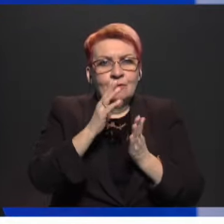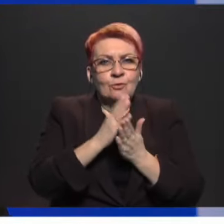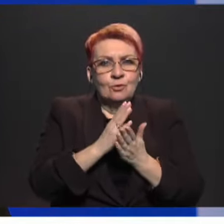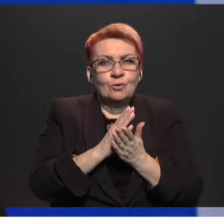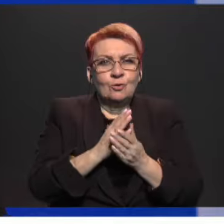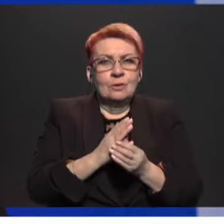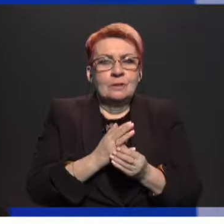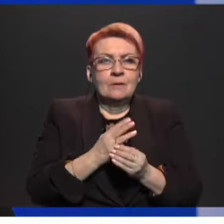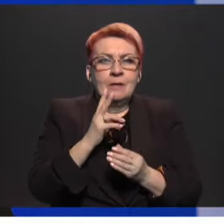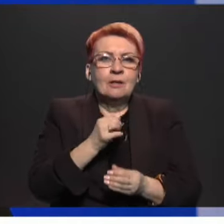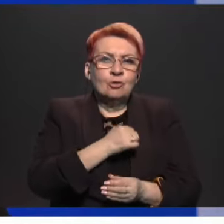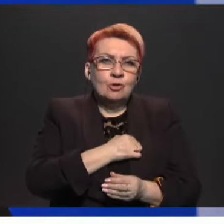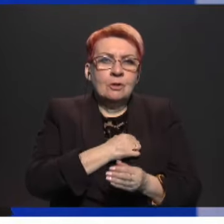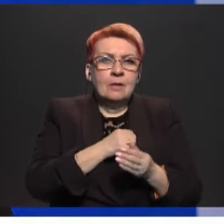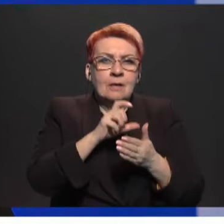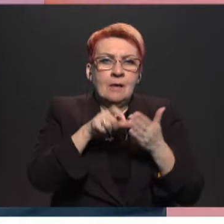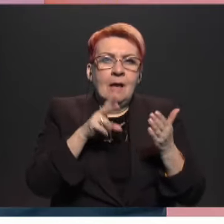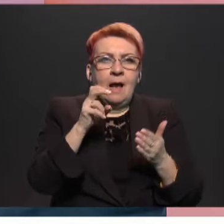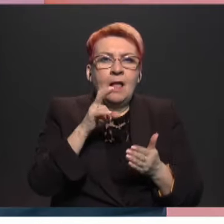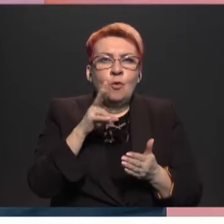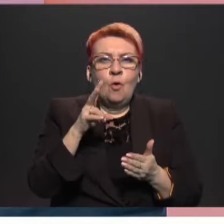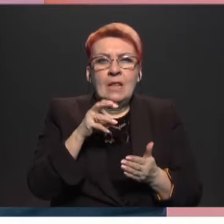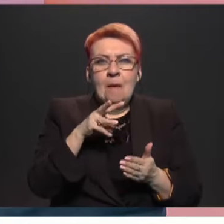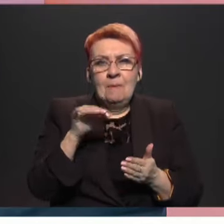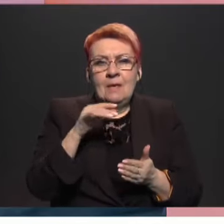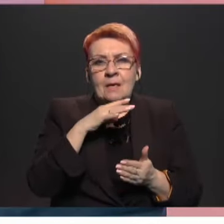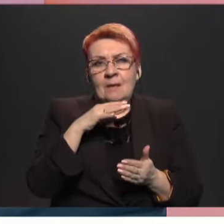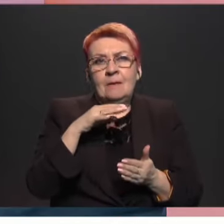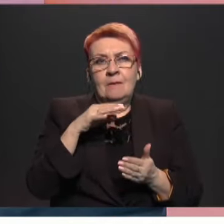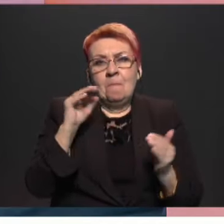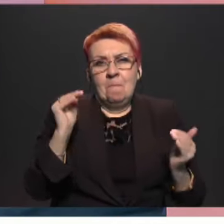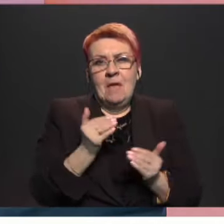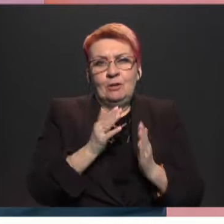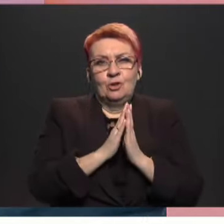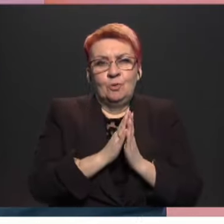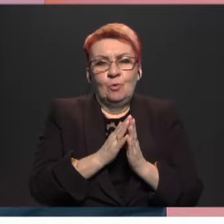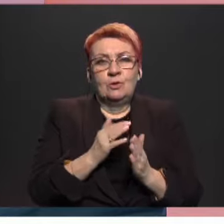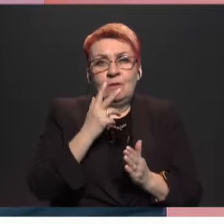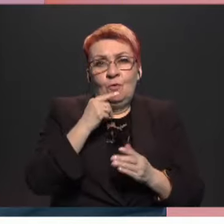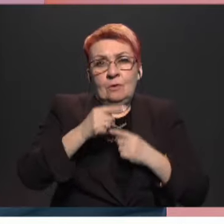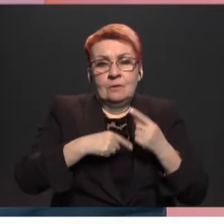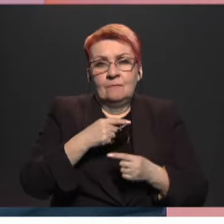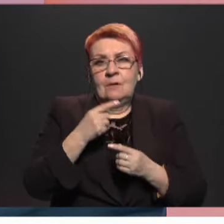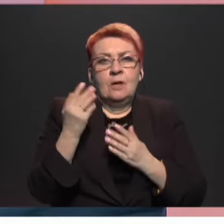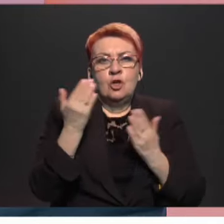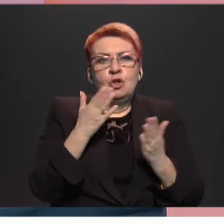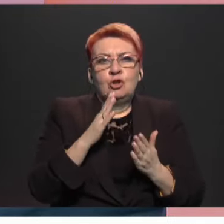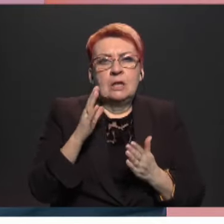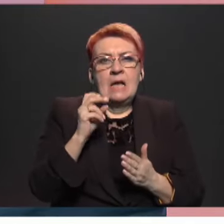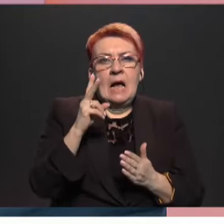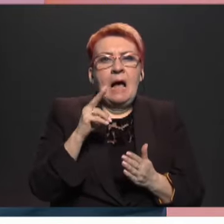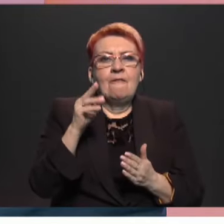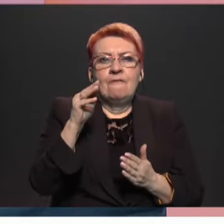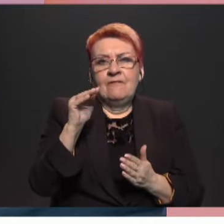молятся канонами, к сожалению. Вот пост начнется, нельзя вроде как читать акафисты, традиция такая говорит, не читайте акафисты.